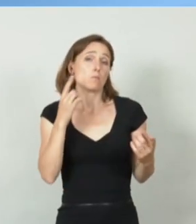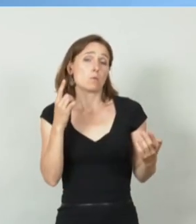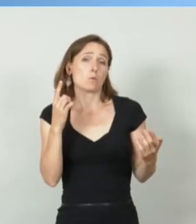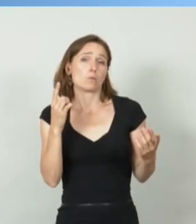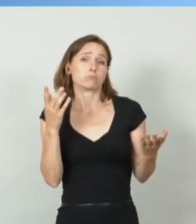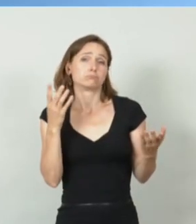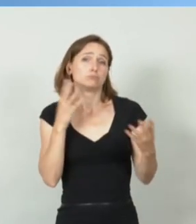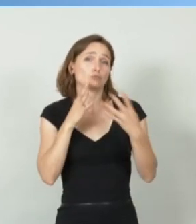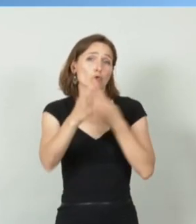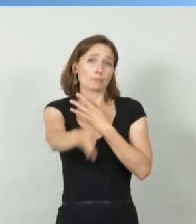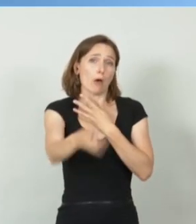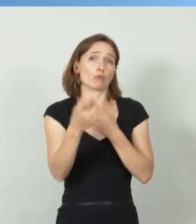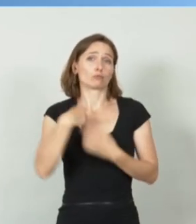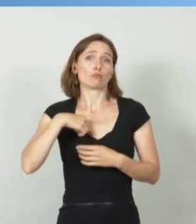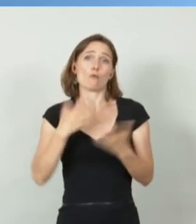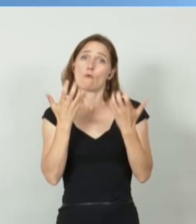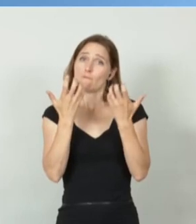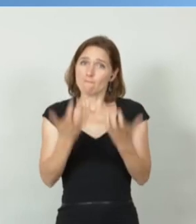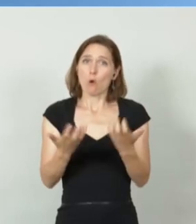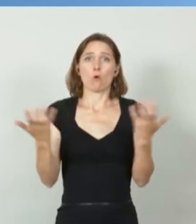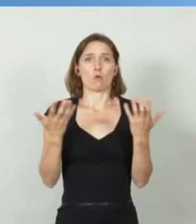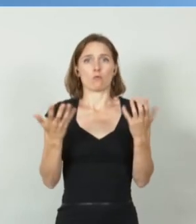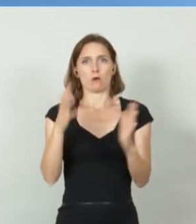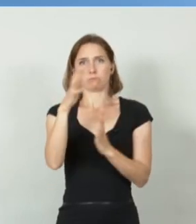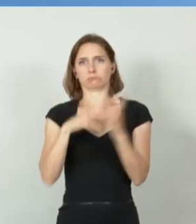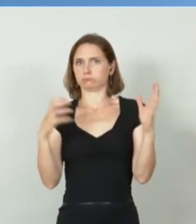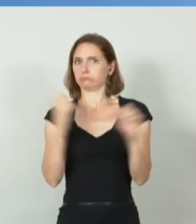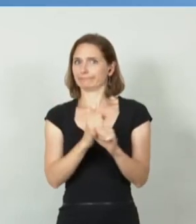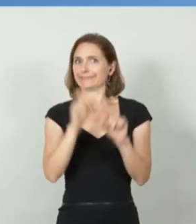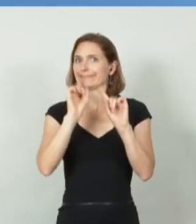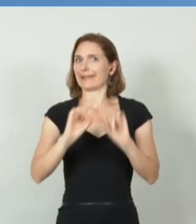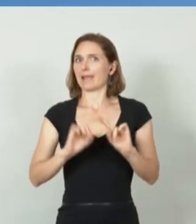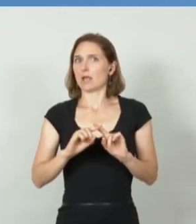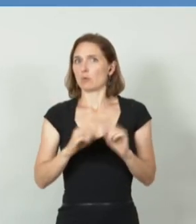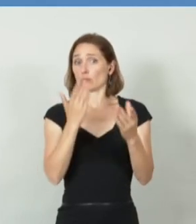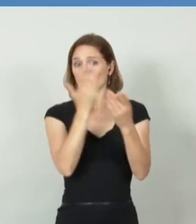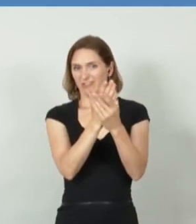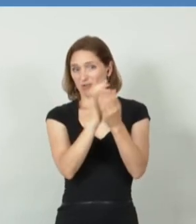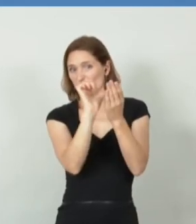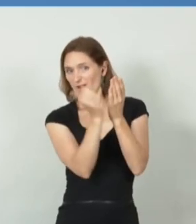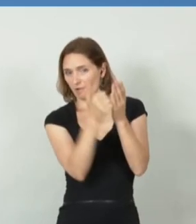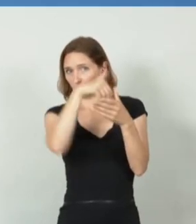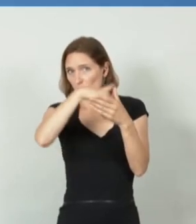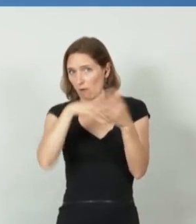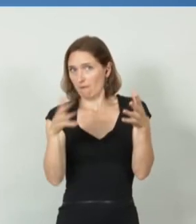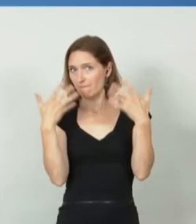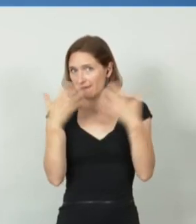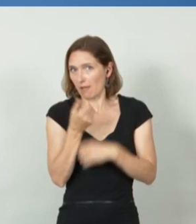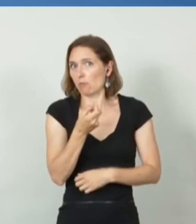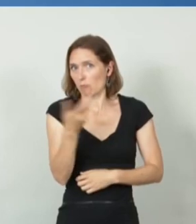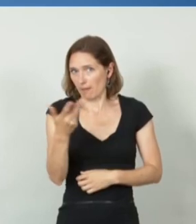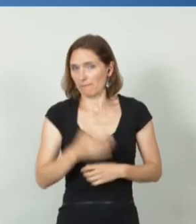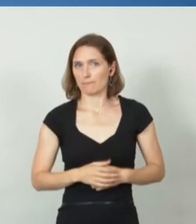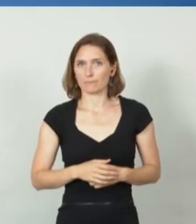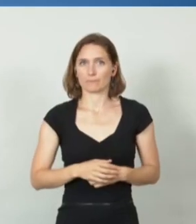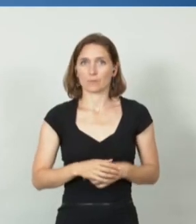aimerions un compte-rendu détaillé du coût dossier par dossier de ses frais pour la ville je note en passant